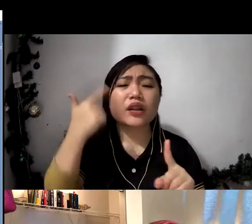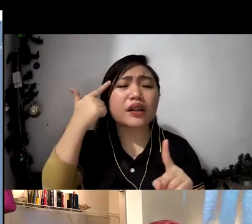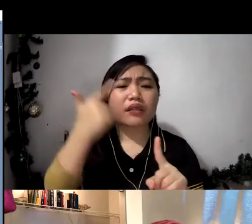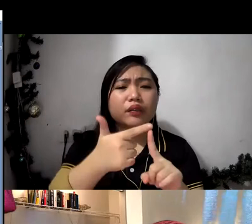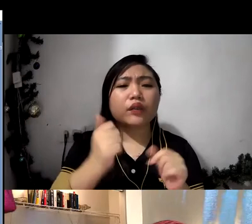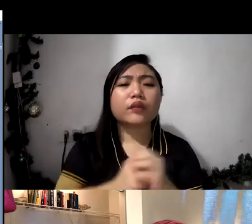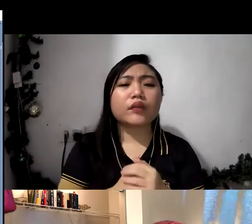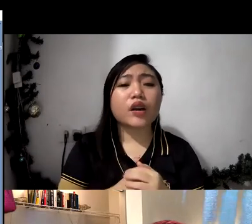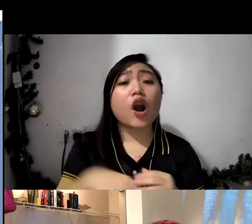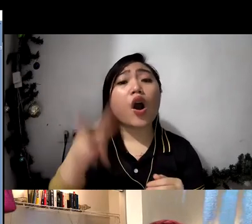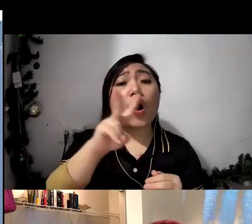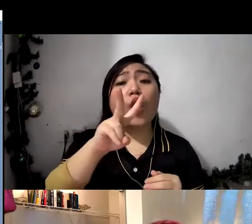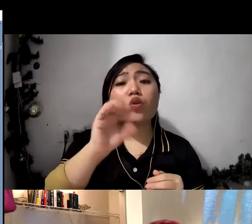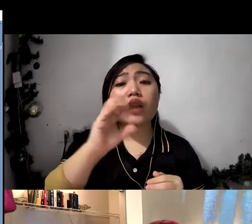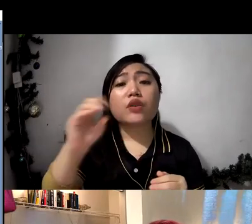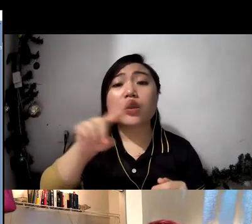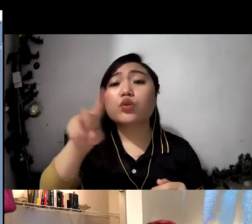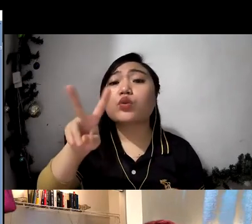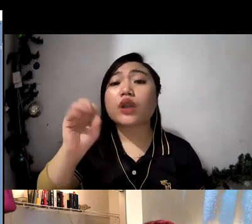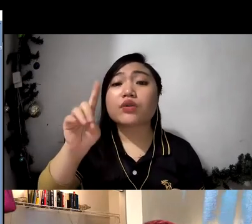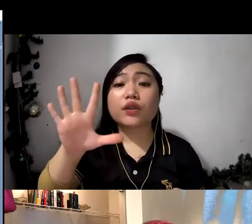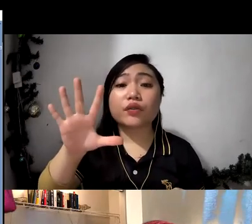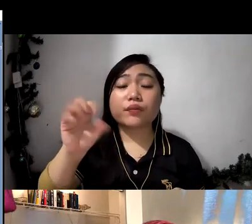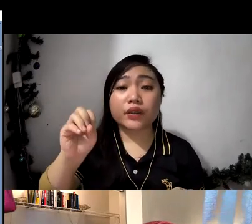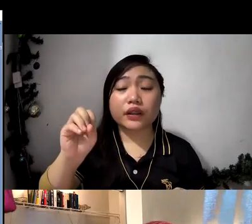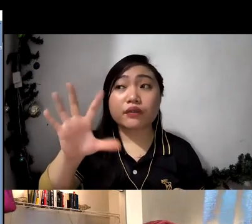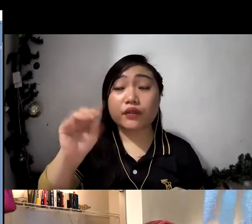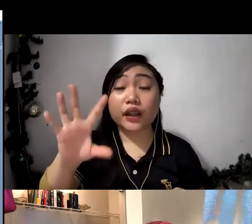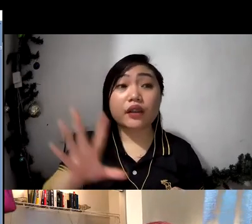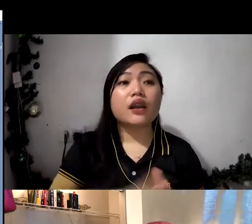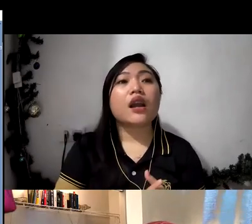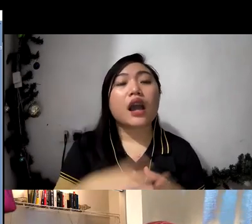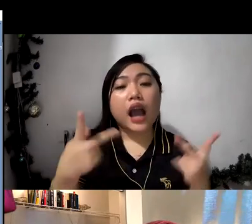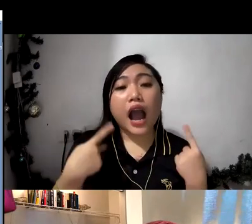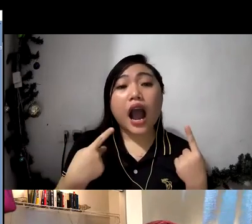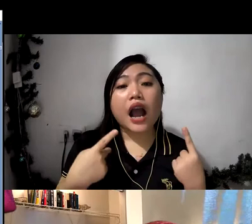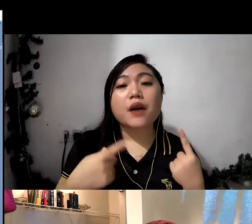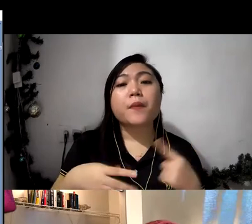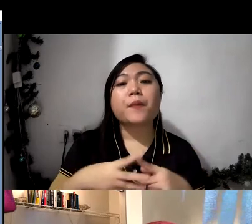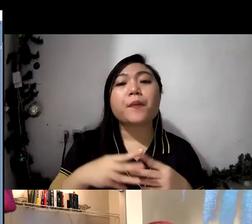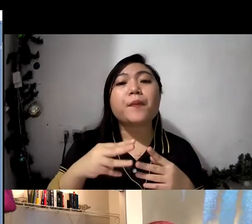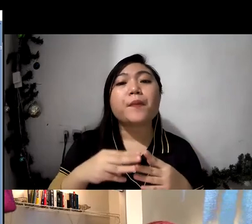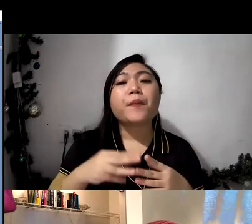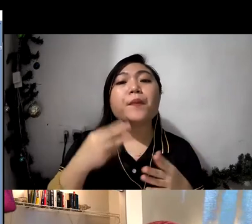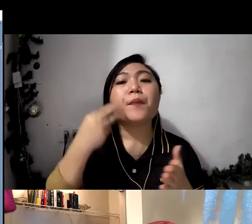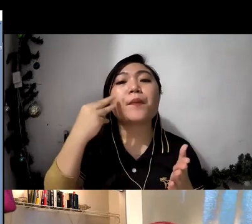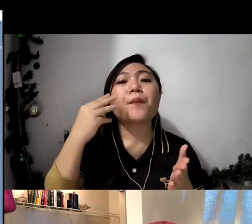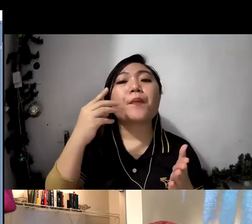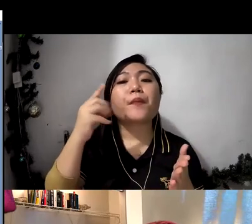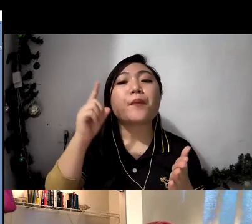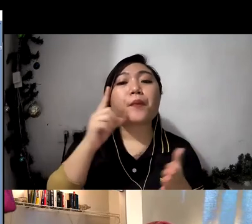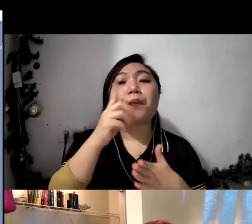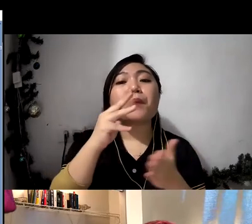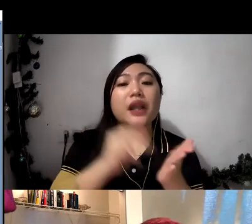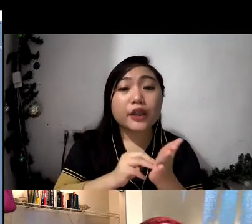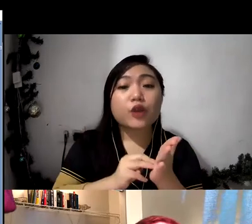to 2015, we have the Millennium Development Goals which shared 8 targets. 8 yung target niya, no?